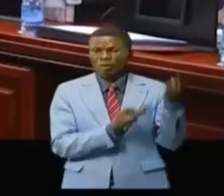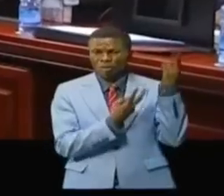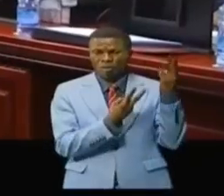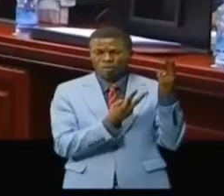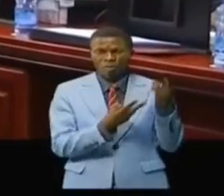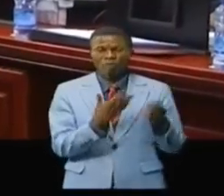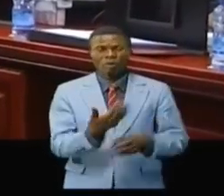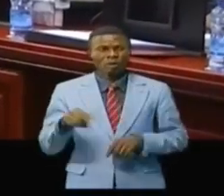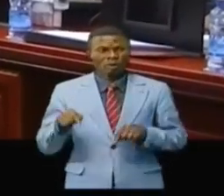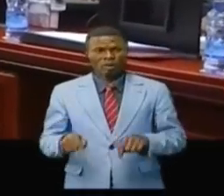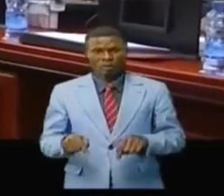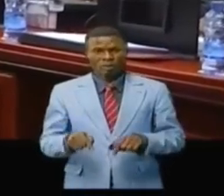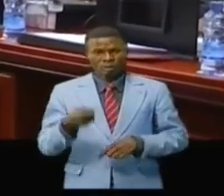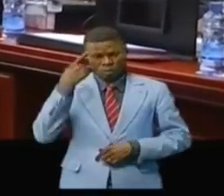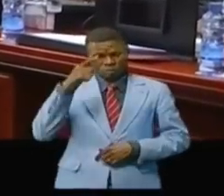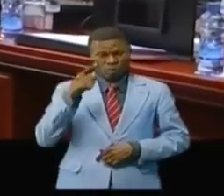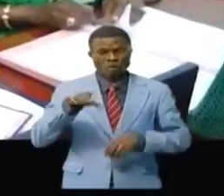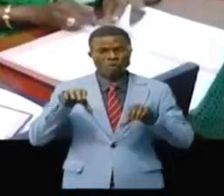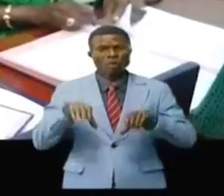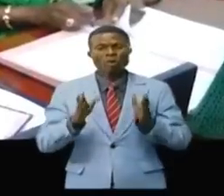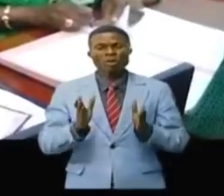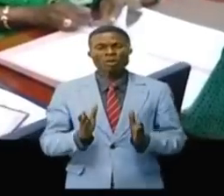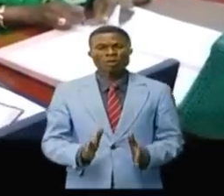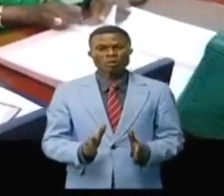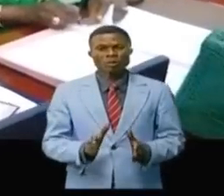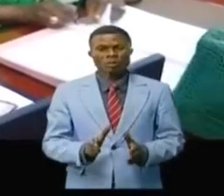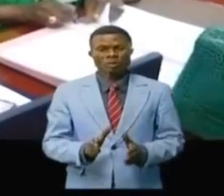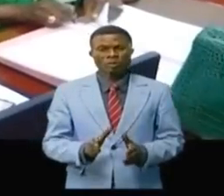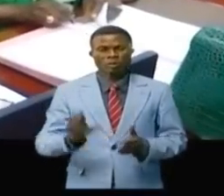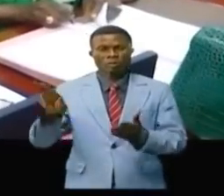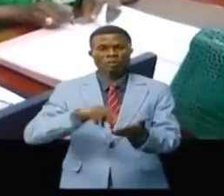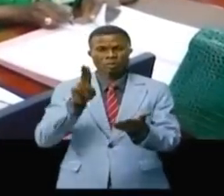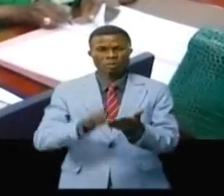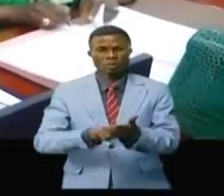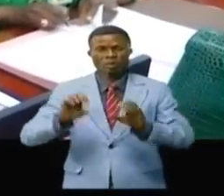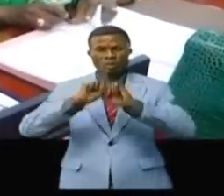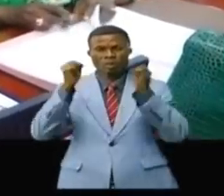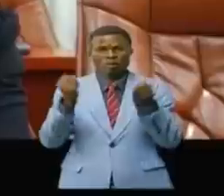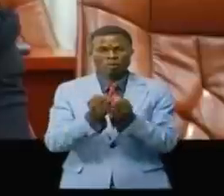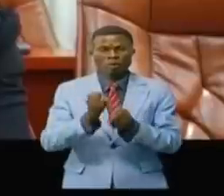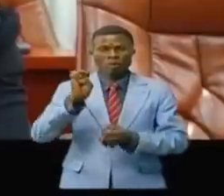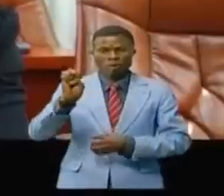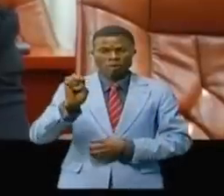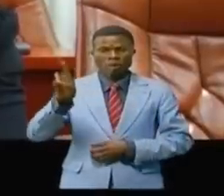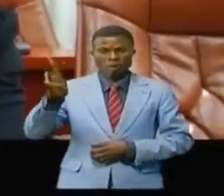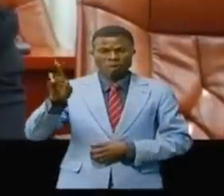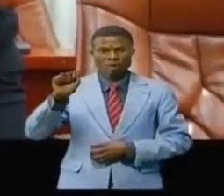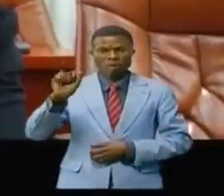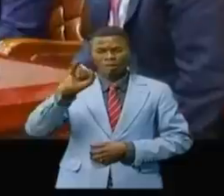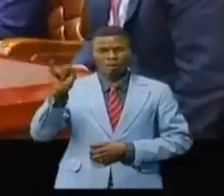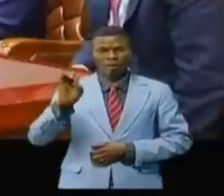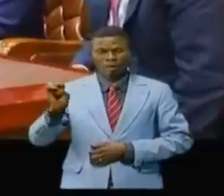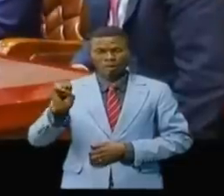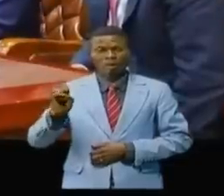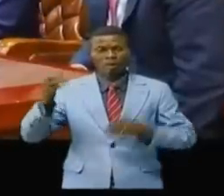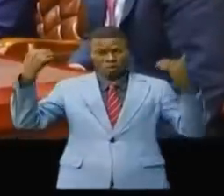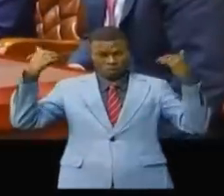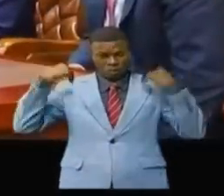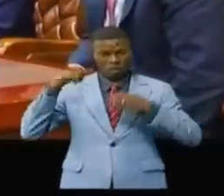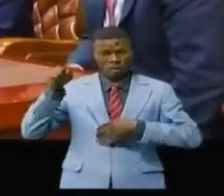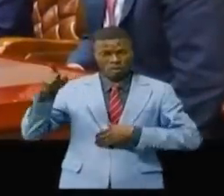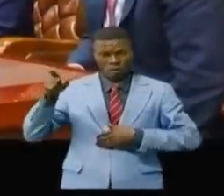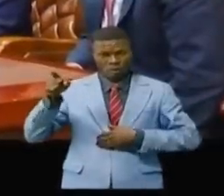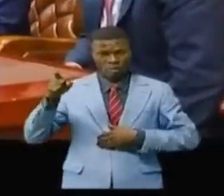des déchets. Pour la partie congolaise, l'accord avec la société Arise, représenté par son PDG Gagan